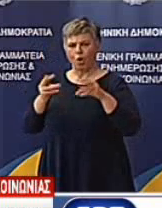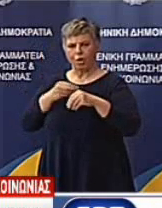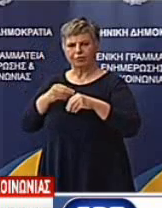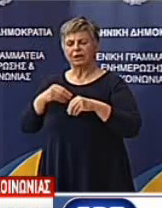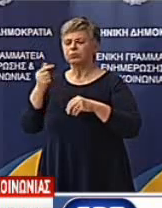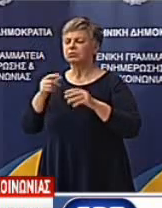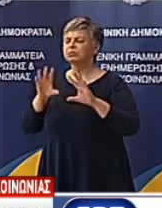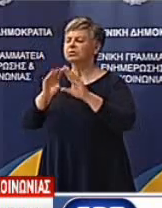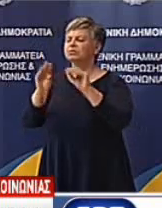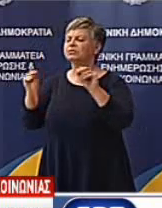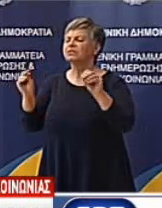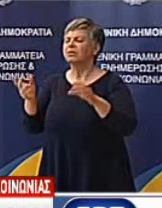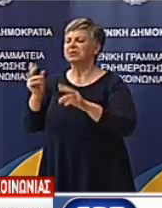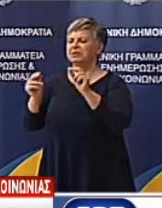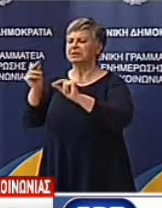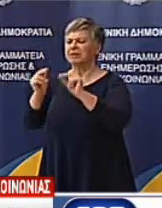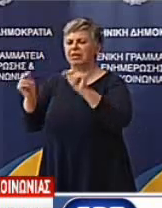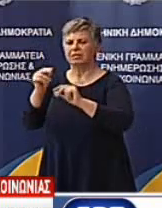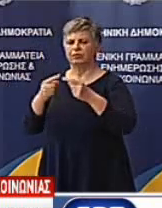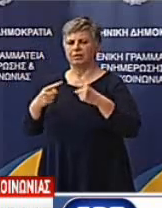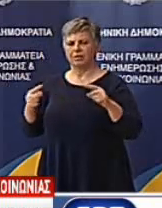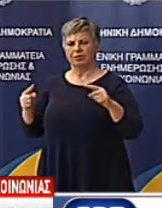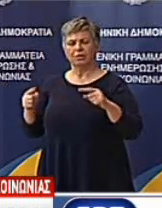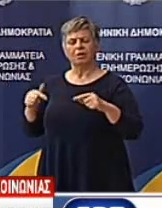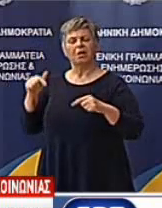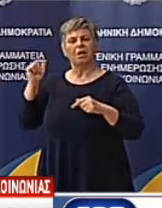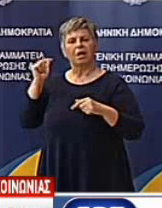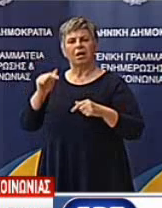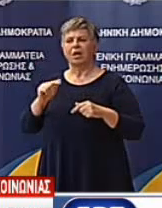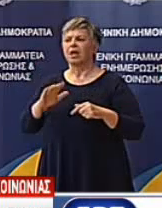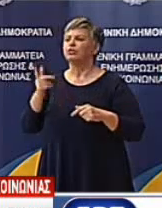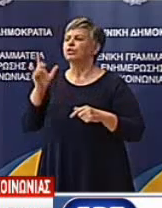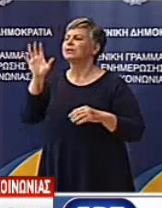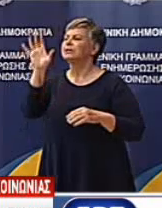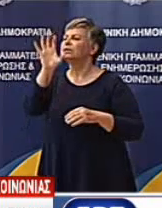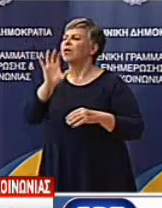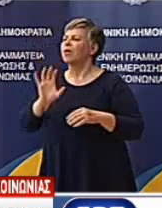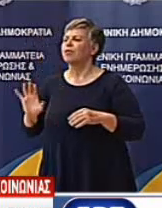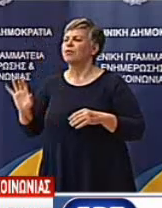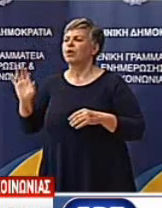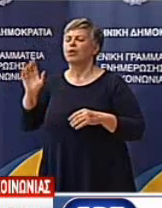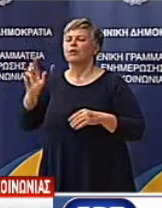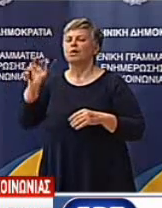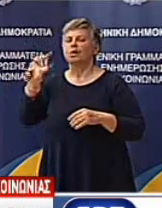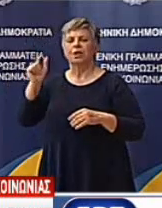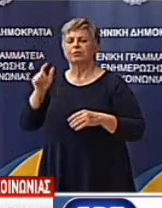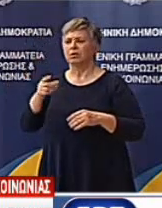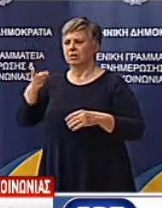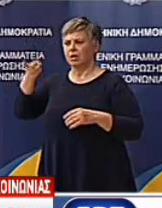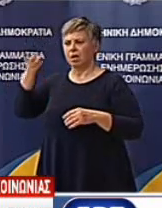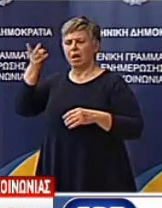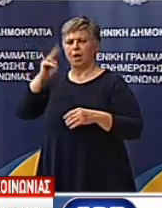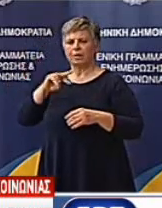οποίο συζητήθηκε, όλες οι ισχυροί της Ευρώπης και οι θεσμοί έχουν μιλήσει